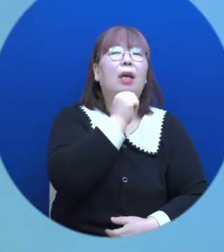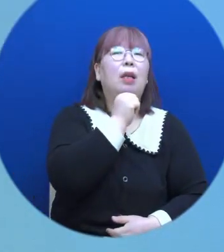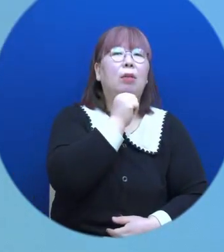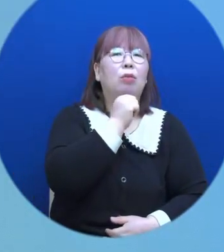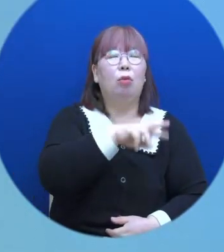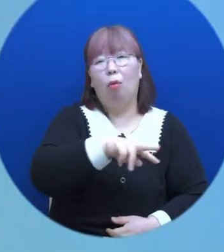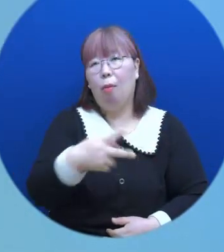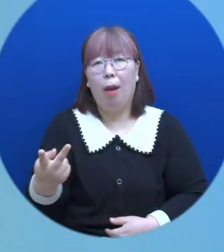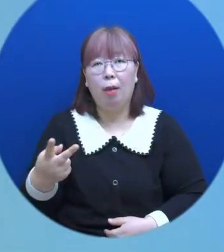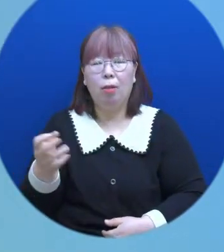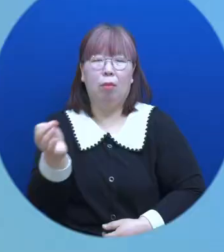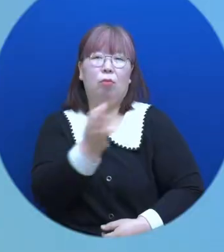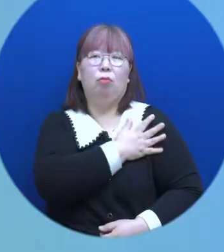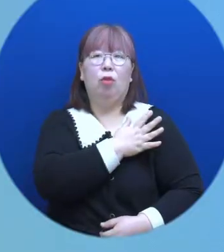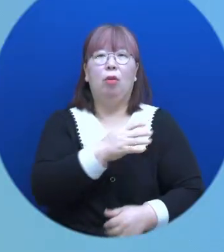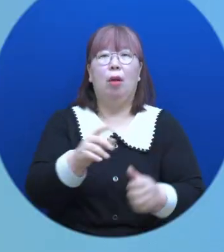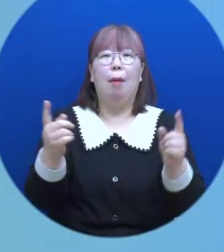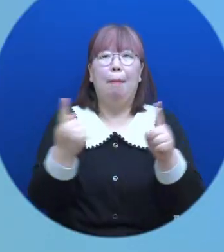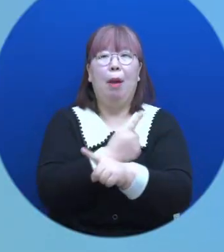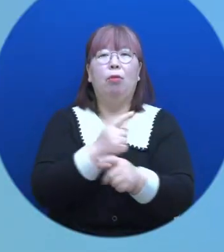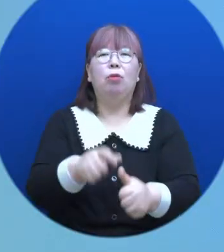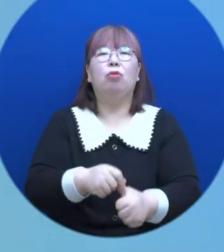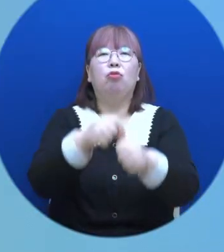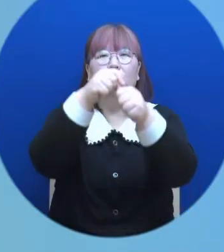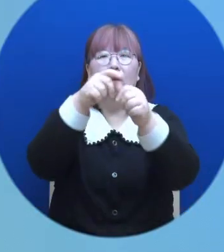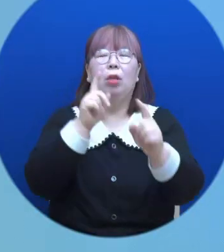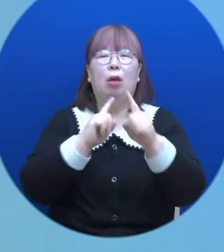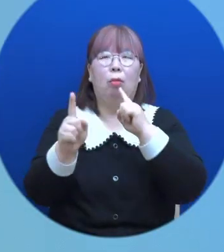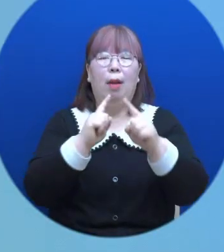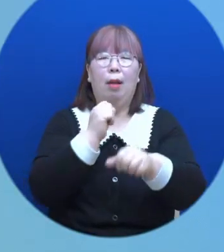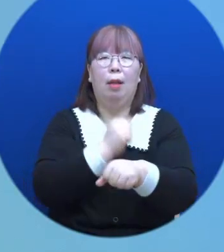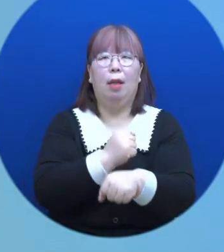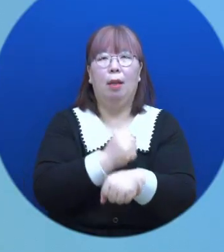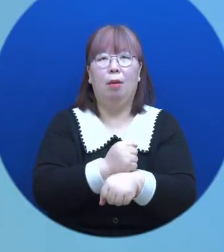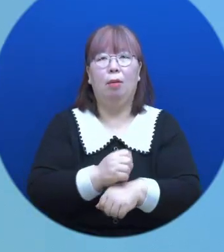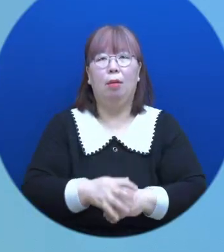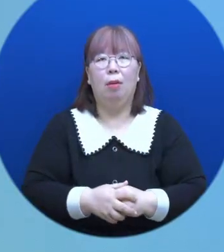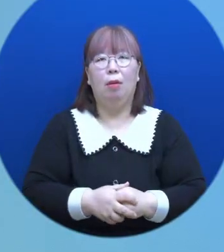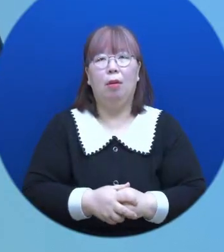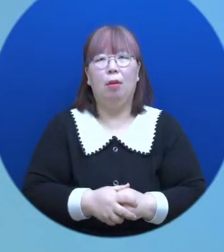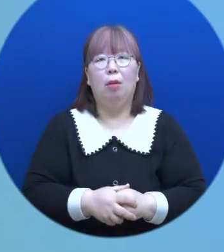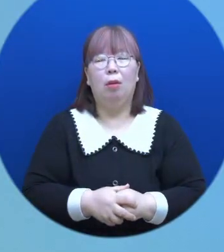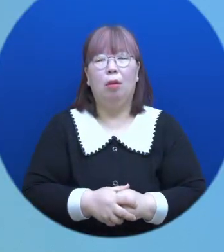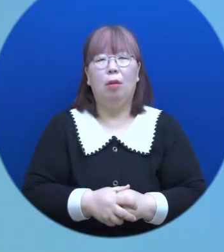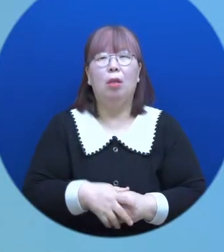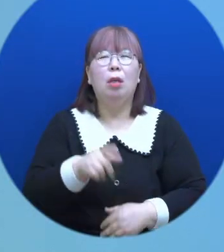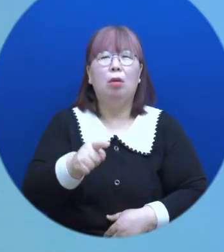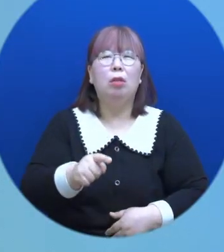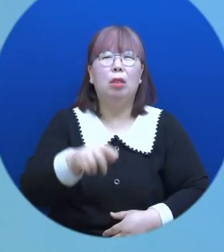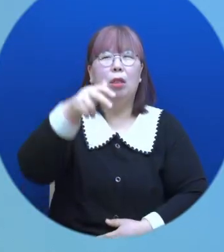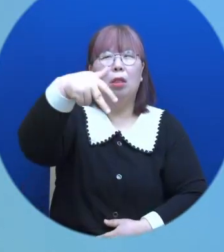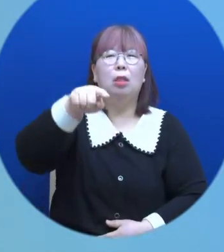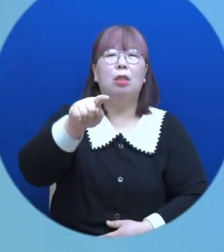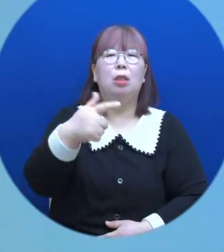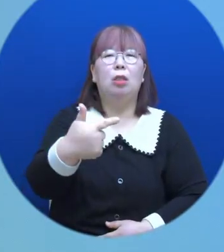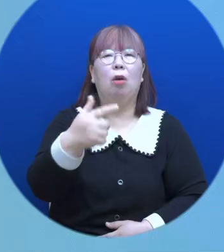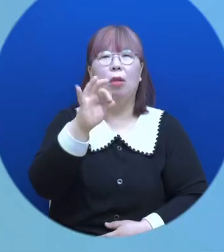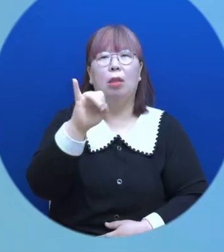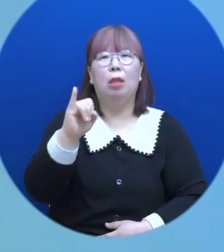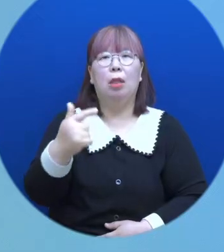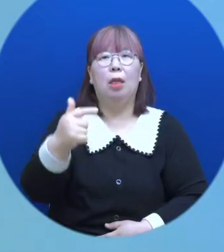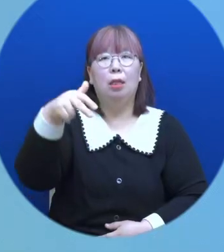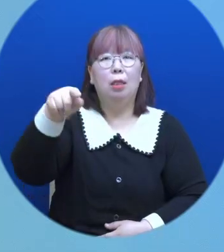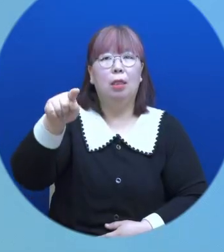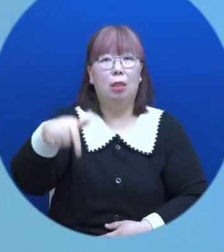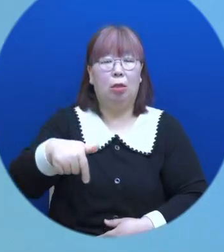부욕해 되는 것도 구원이라고 말씀을 합니다. 이것을 전인적 구원이라고